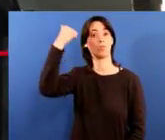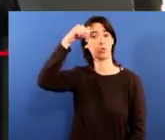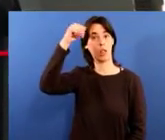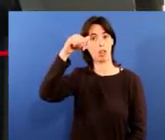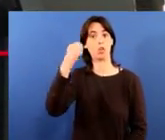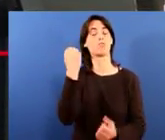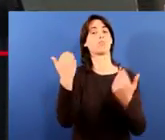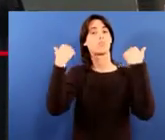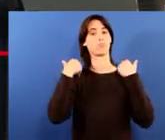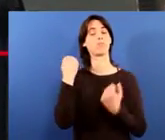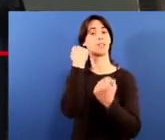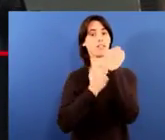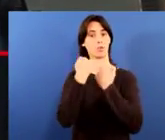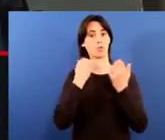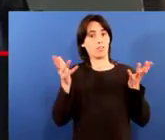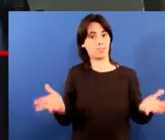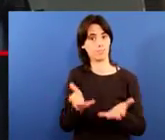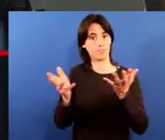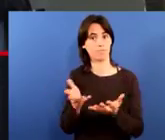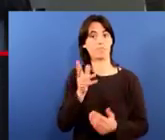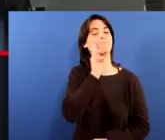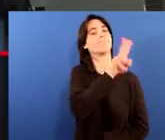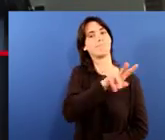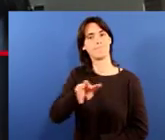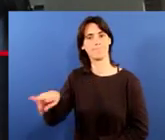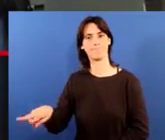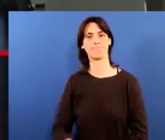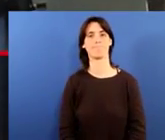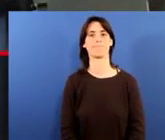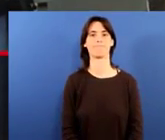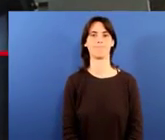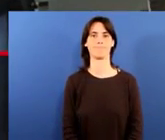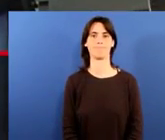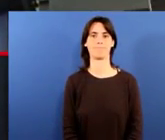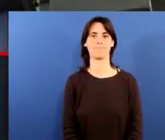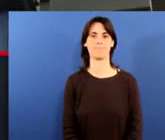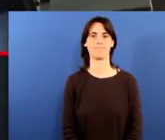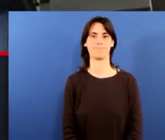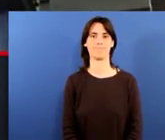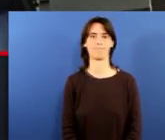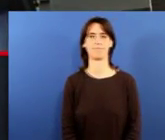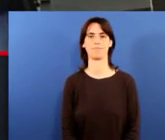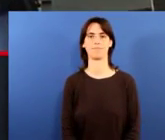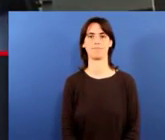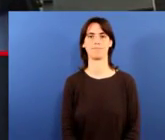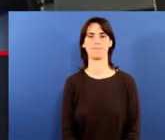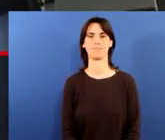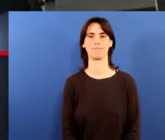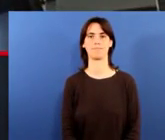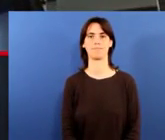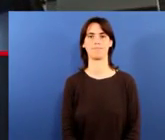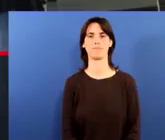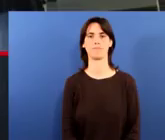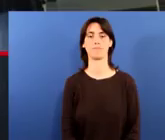gauzak ondo egiten dakitelako, bai eta berrikuntzarako naiz Bizkaiko produkzio sarea nazioartekotzeko egiten duten ekarpenagatik